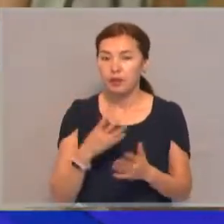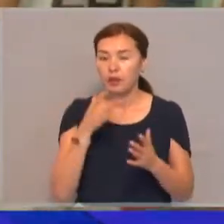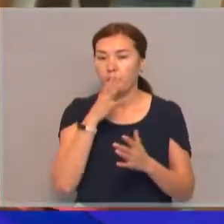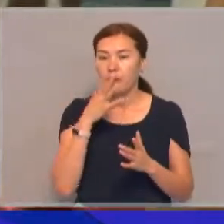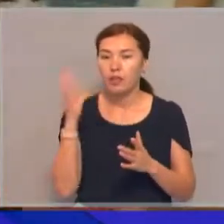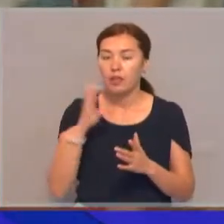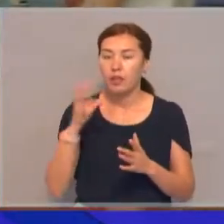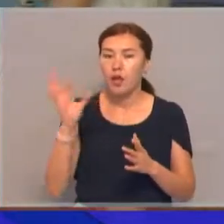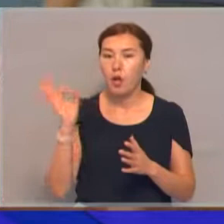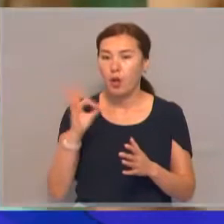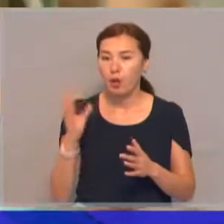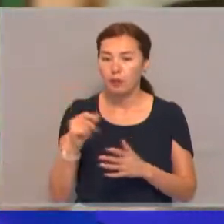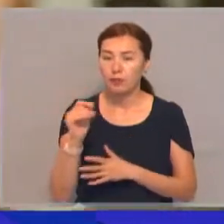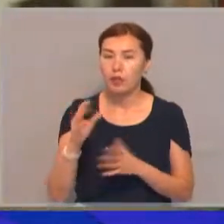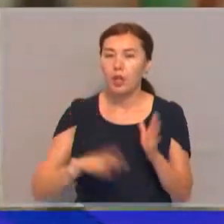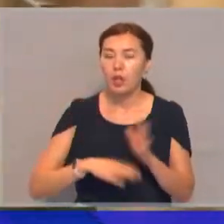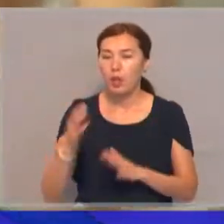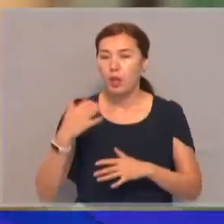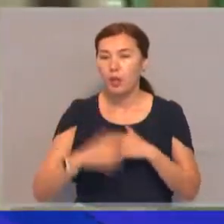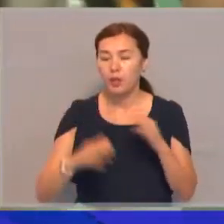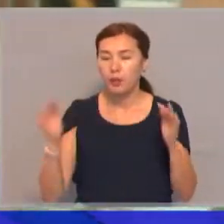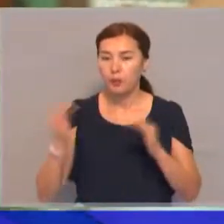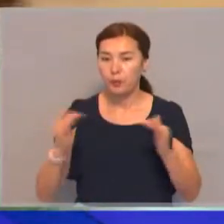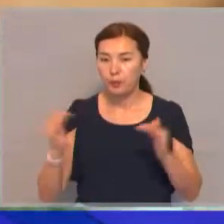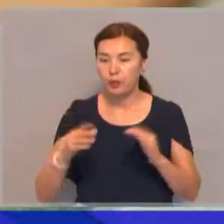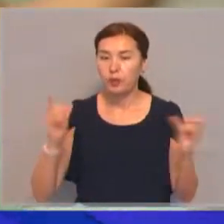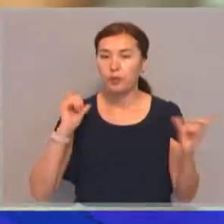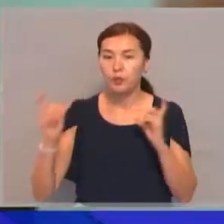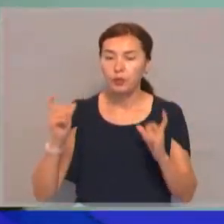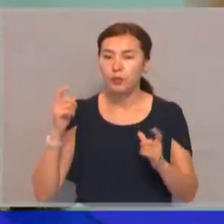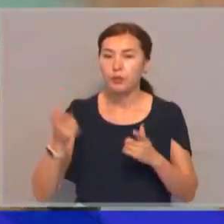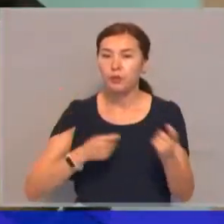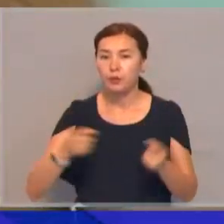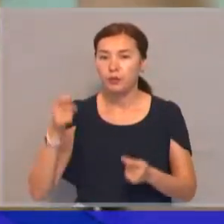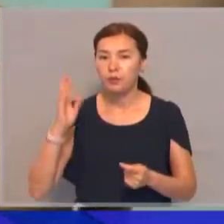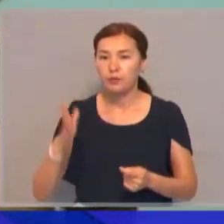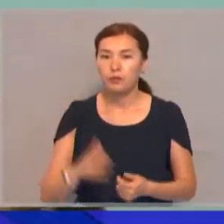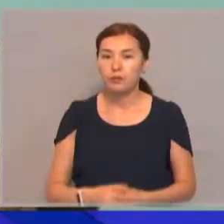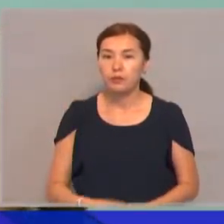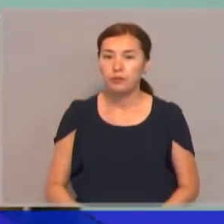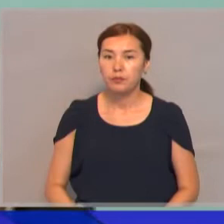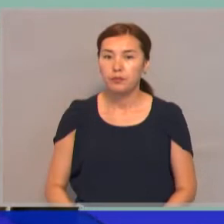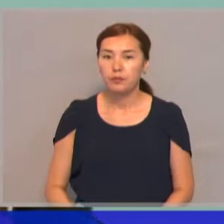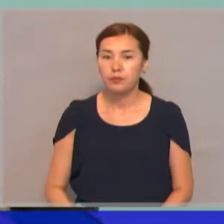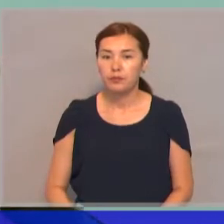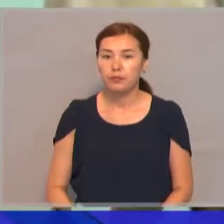кезеңін қыркүйек-қазан айларында жоғары және орта арнаулы оқу орындары арасында ұйымдастырылады